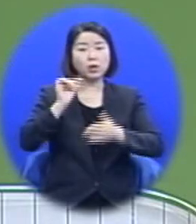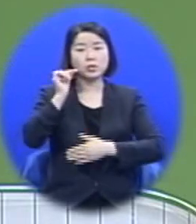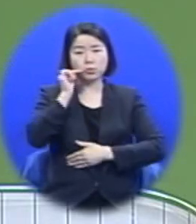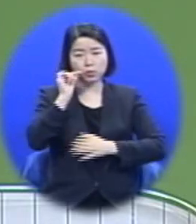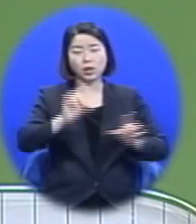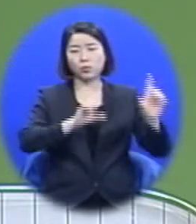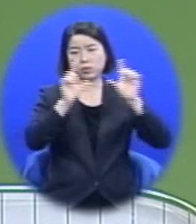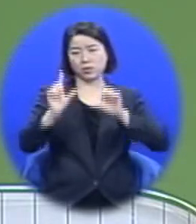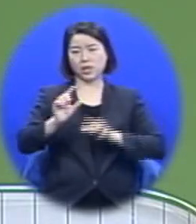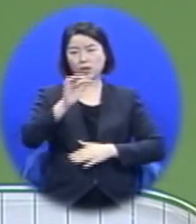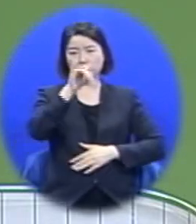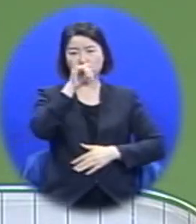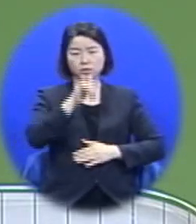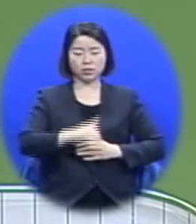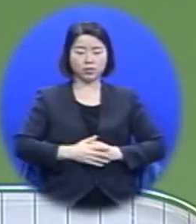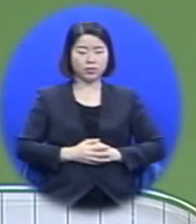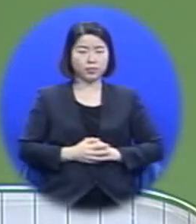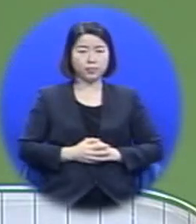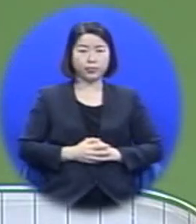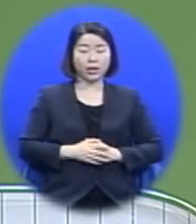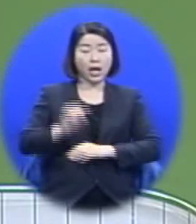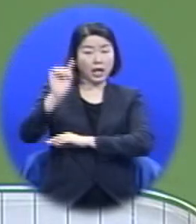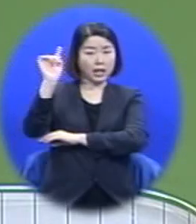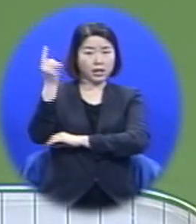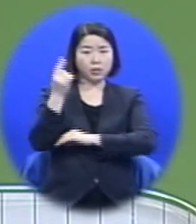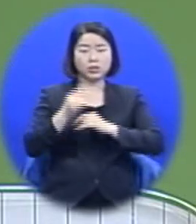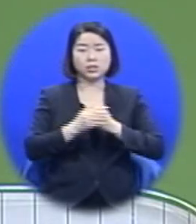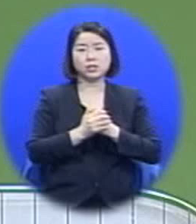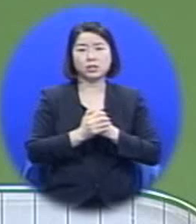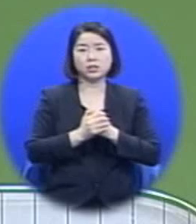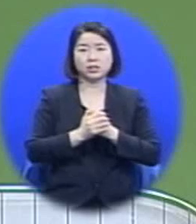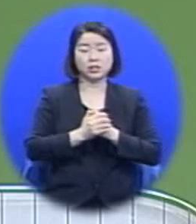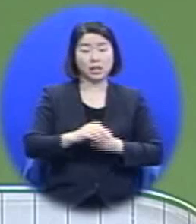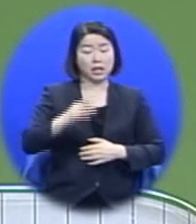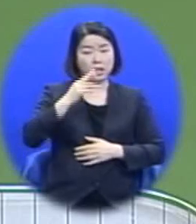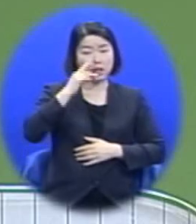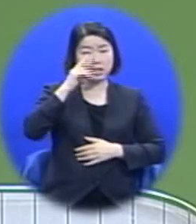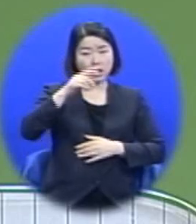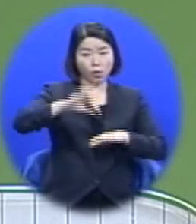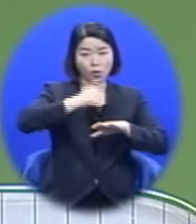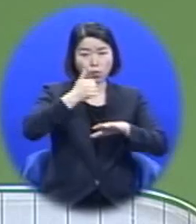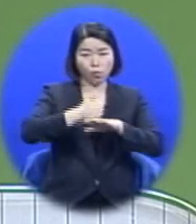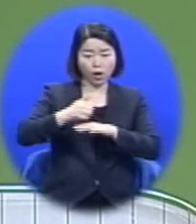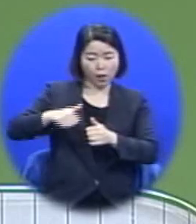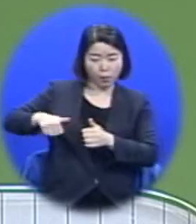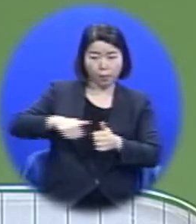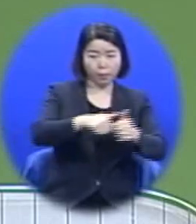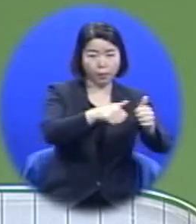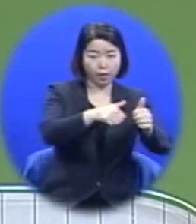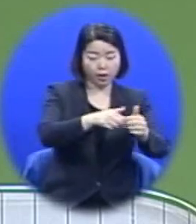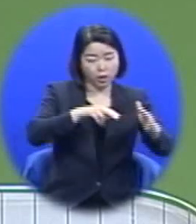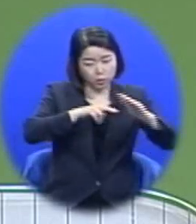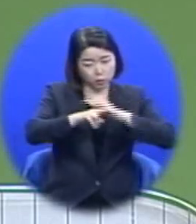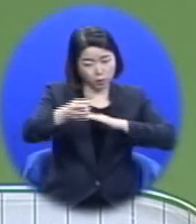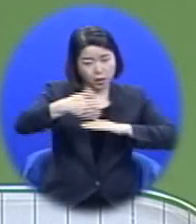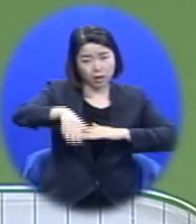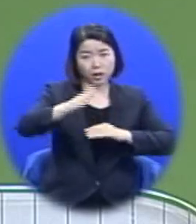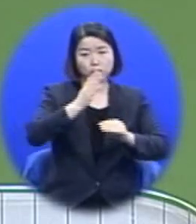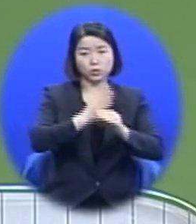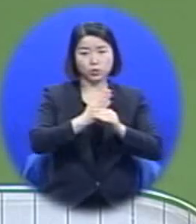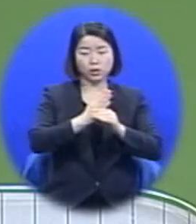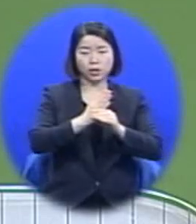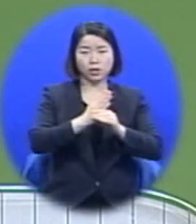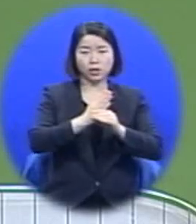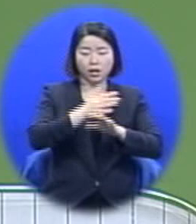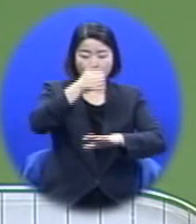거죠 다윗이 사울 왕에게 쫓겨서 도망가다가 도망가다가 결국은